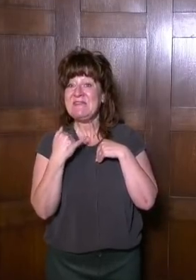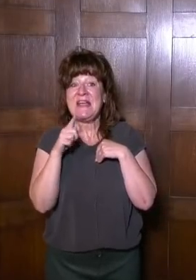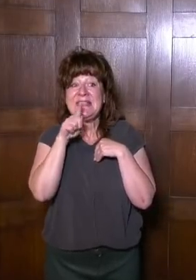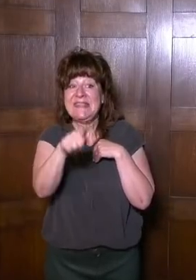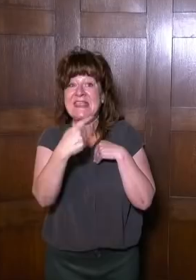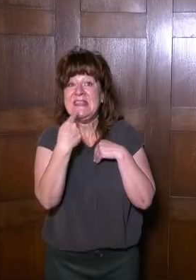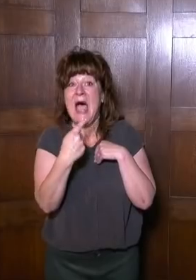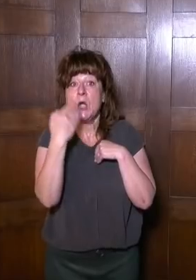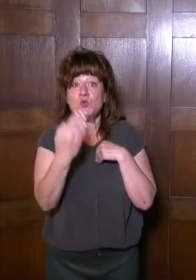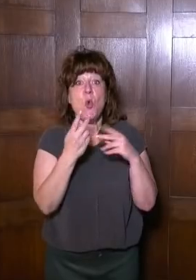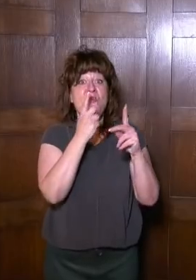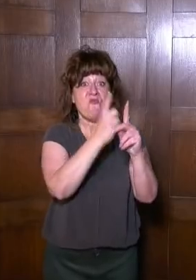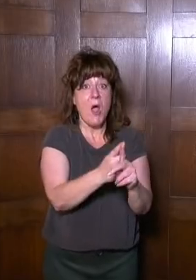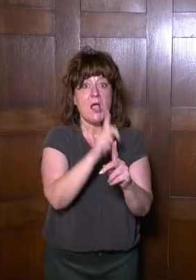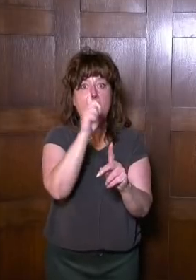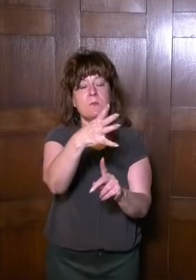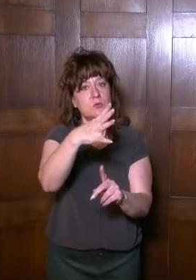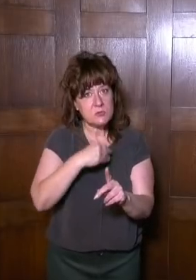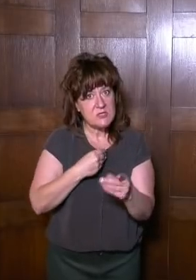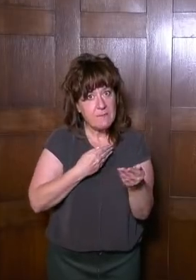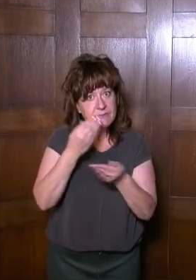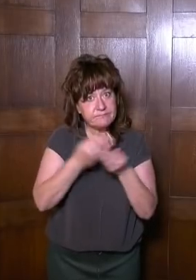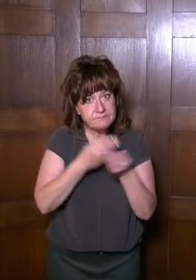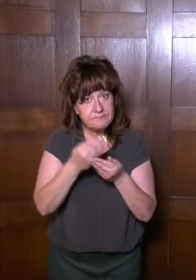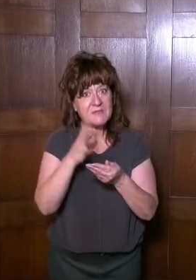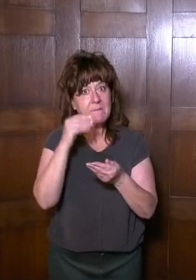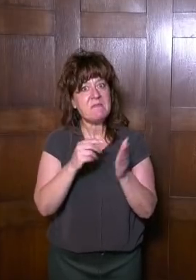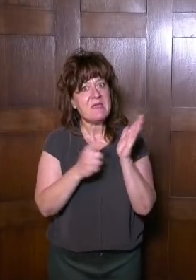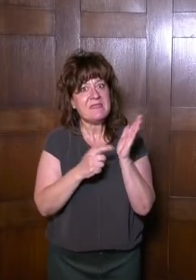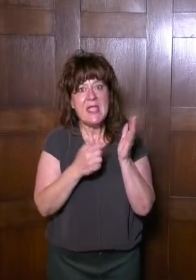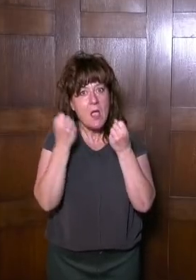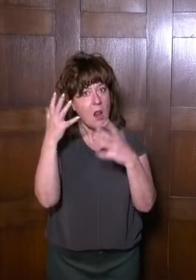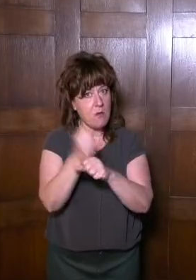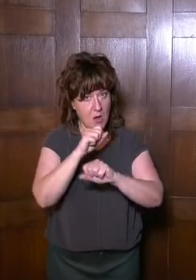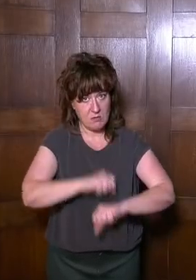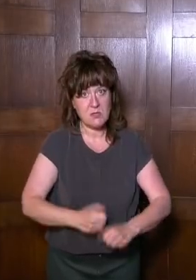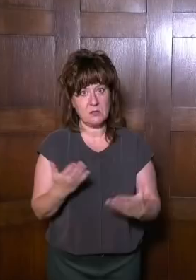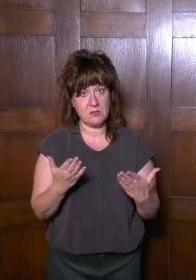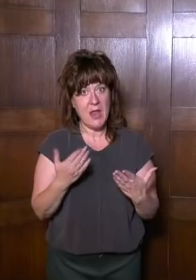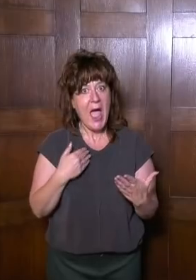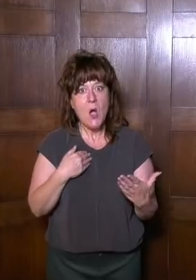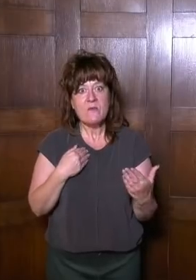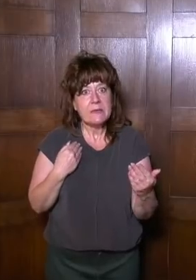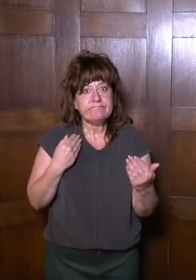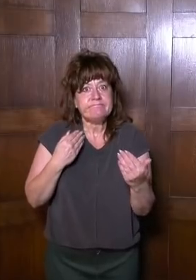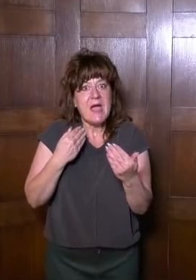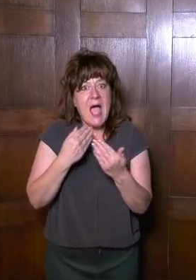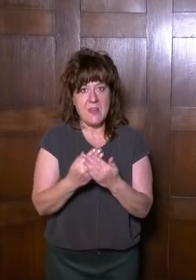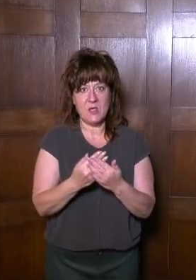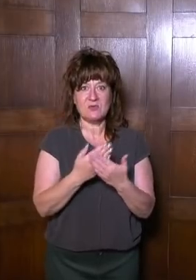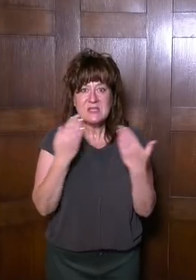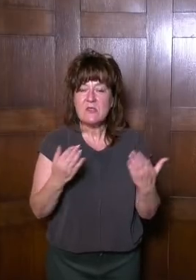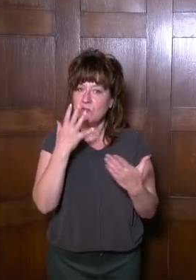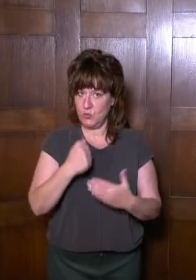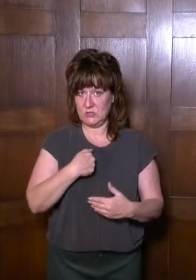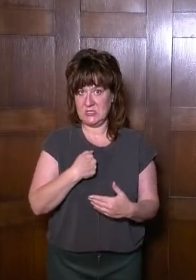dass man dann miteinander spricht und versucht, die Dinge zu klären, sich aufeinander zubewegt. Und das ist eben das, was ich mir so wünsche, dass wir uns